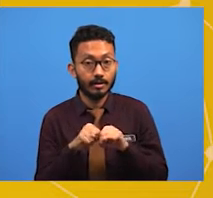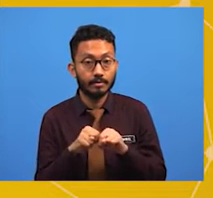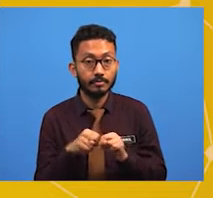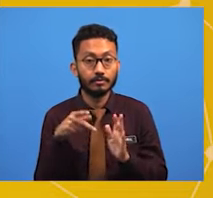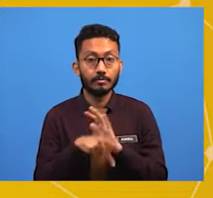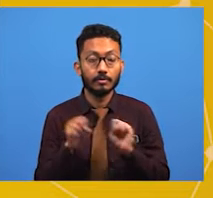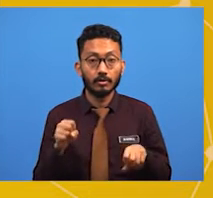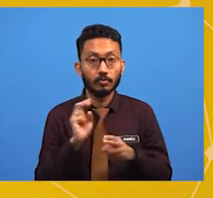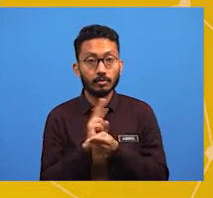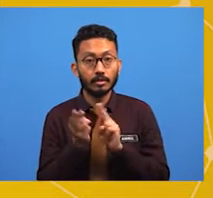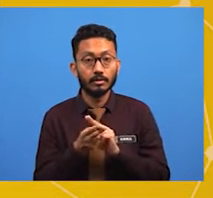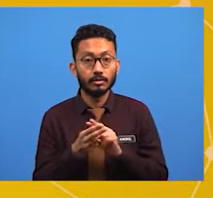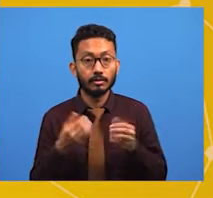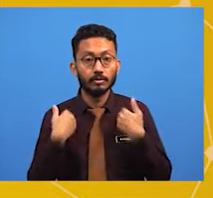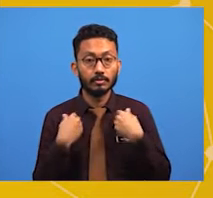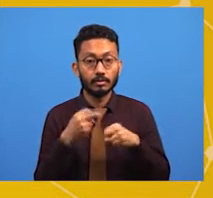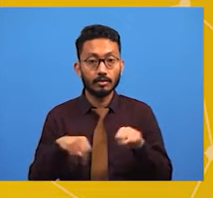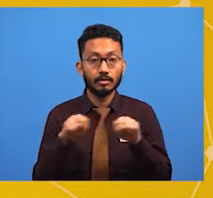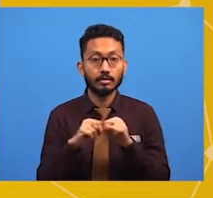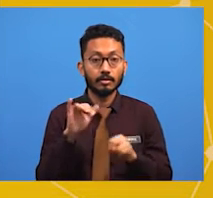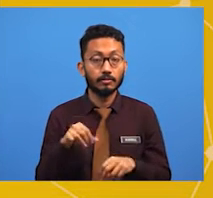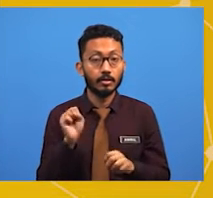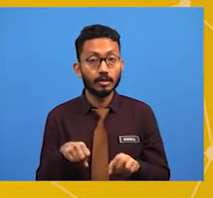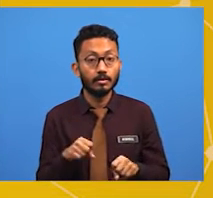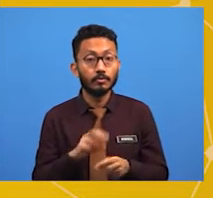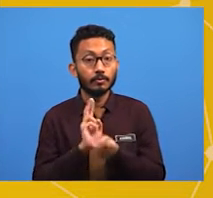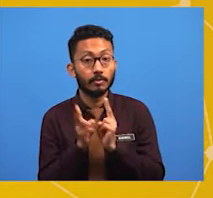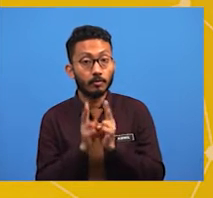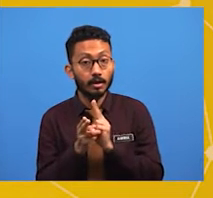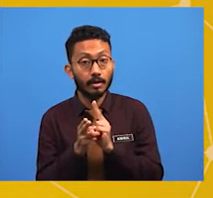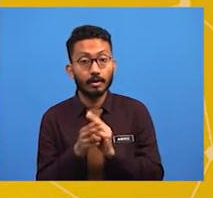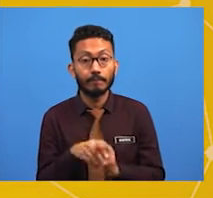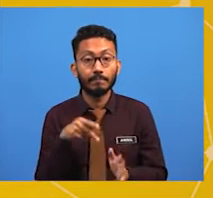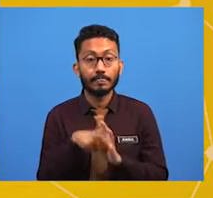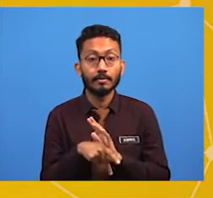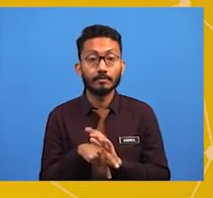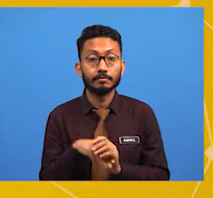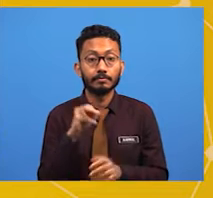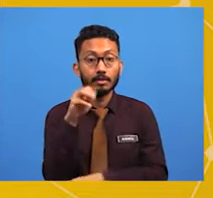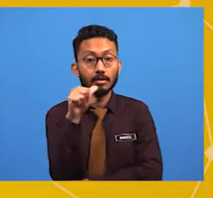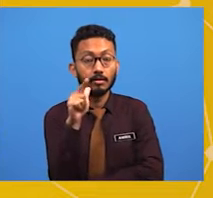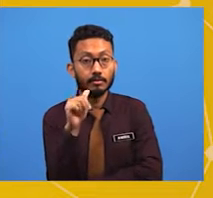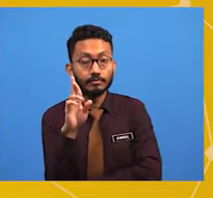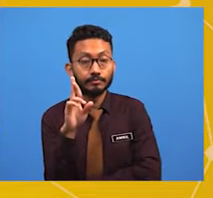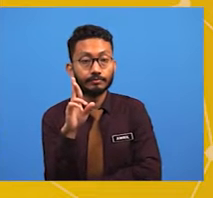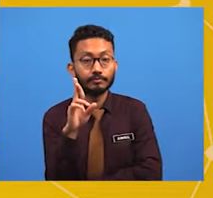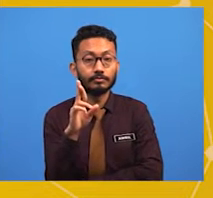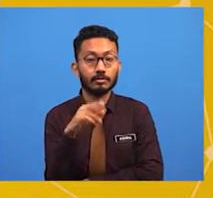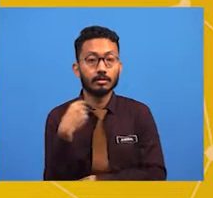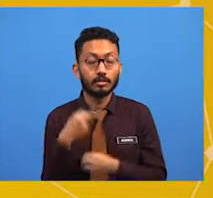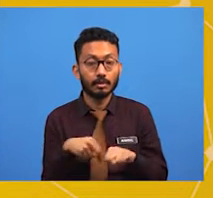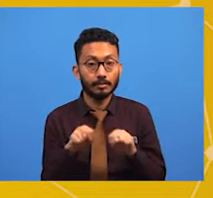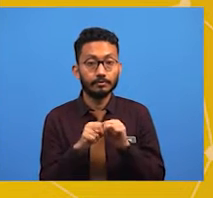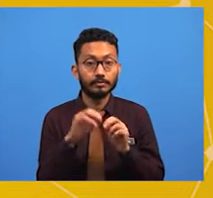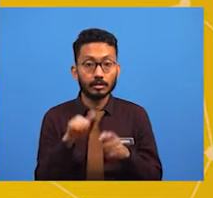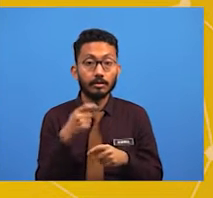ubah mempunyai nilai yang boleh berubah-ubah. Pemalar mempunyai nilai yang tetap dan